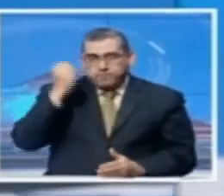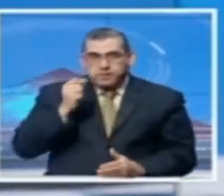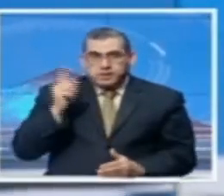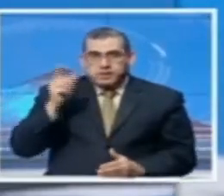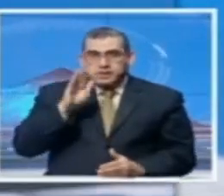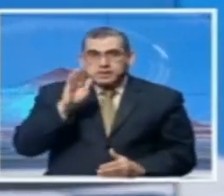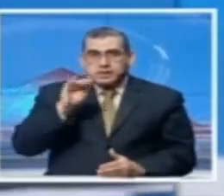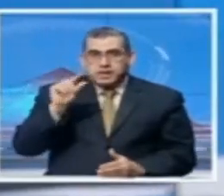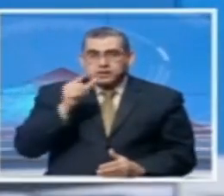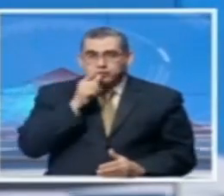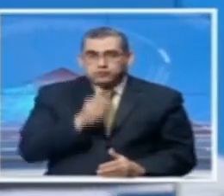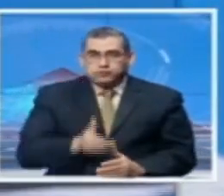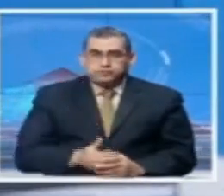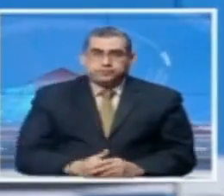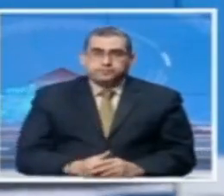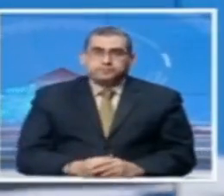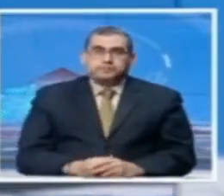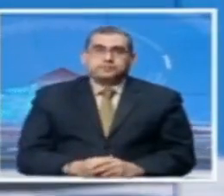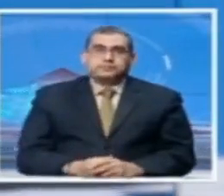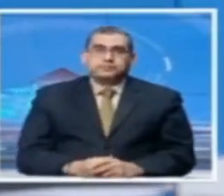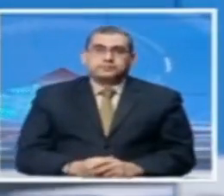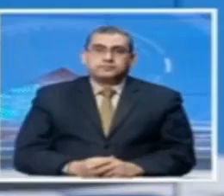سيد.